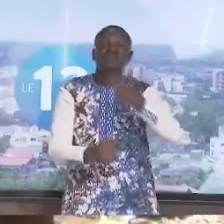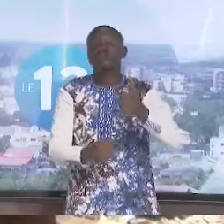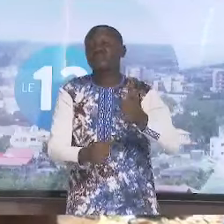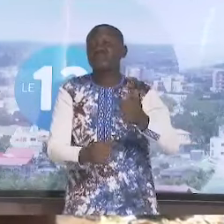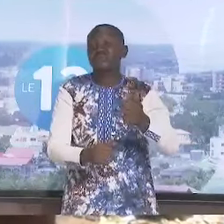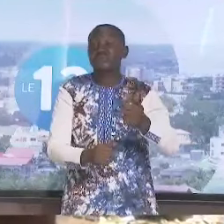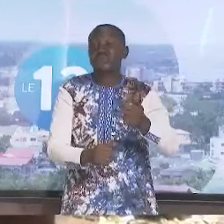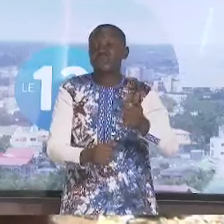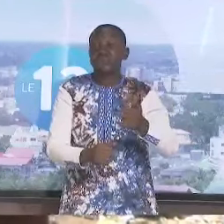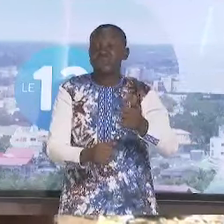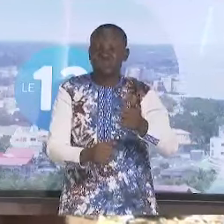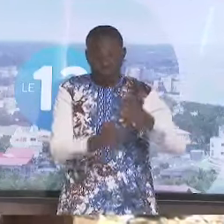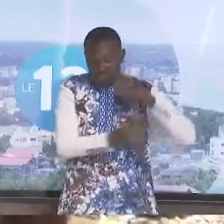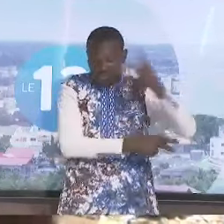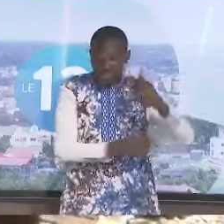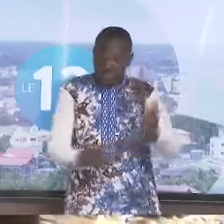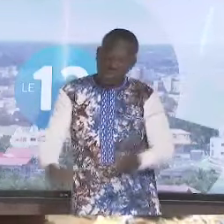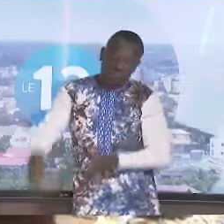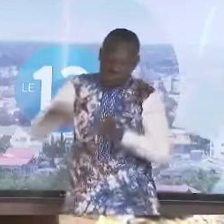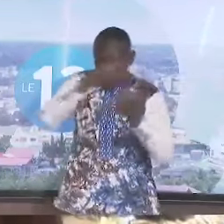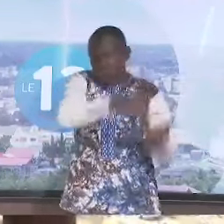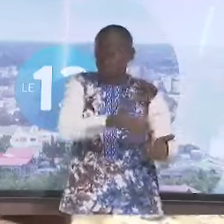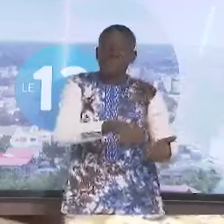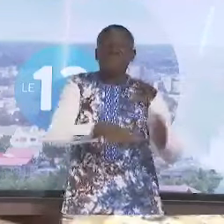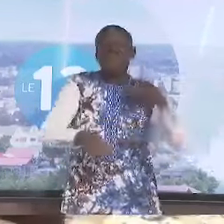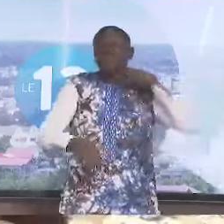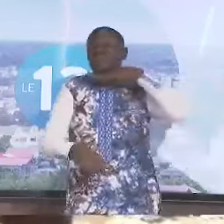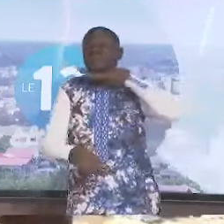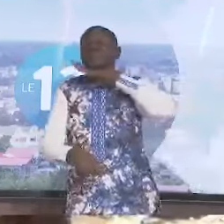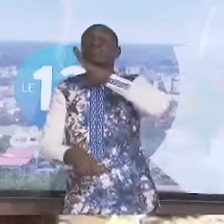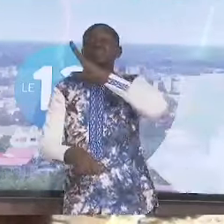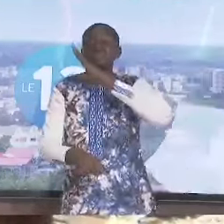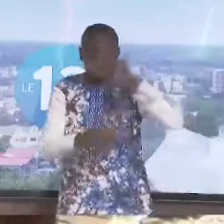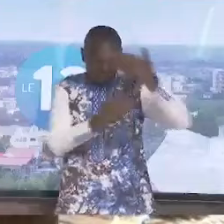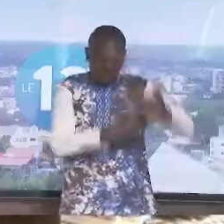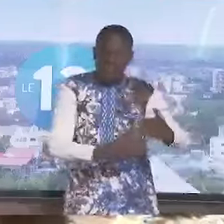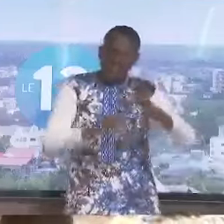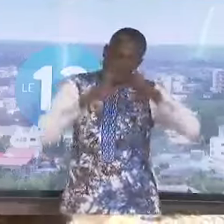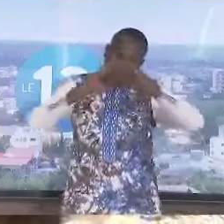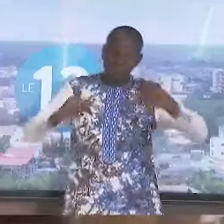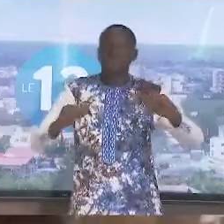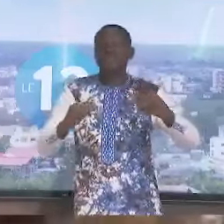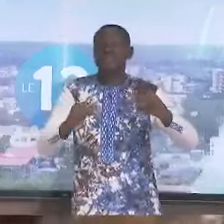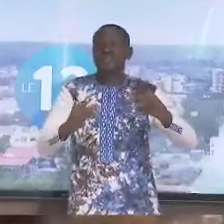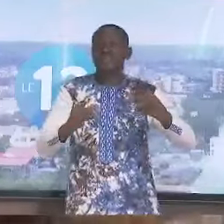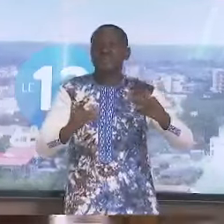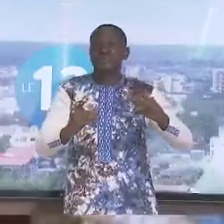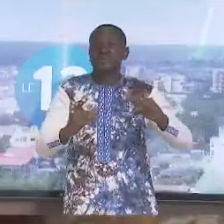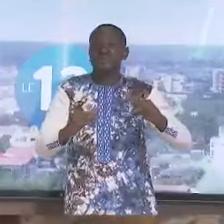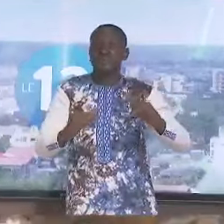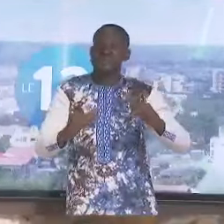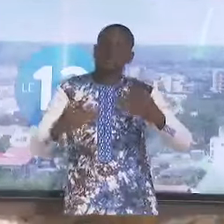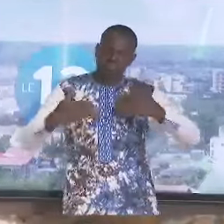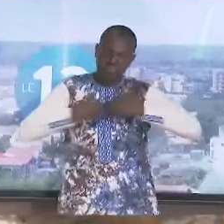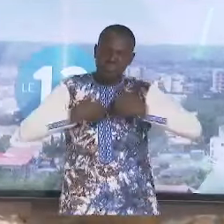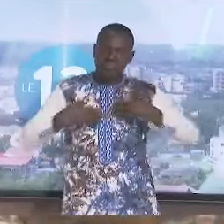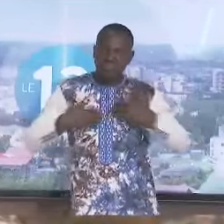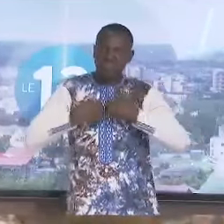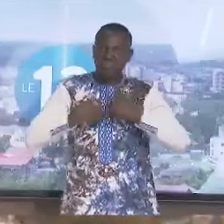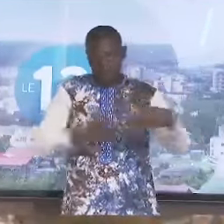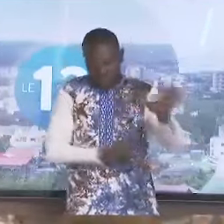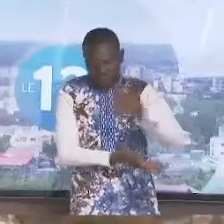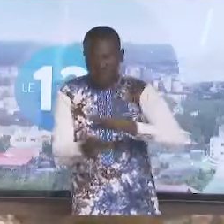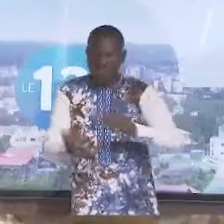gens la versent ça au hasard, en dehors même des cours là. Il y a des moutons pourris, ils viennent jeter. Souvent, nous-mêmes, on peut faire quelque chose là